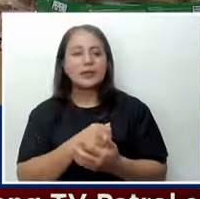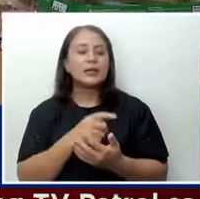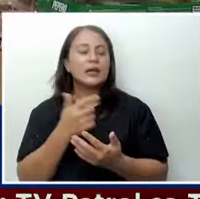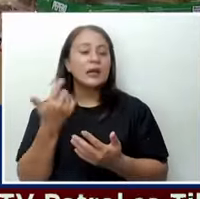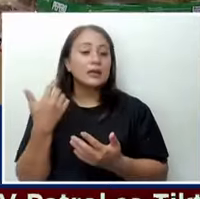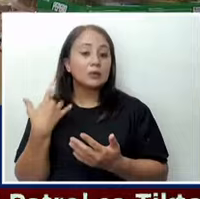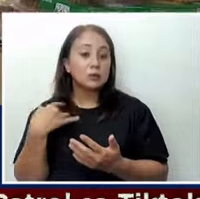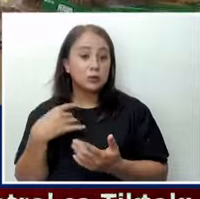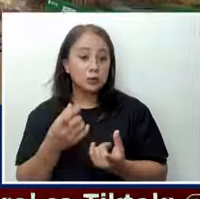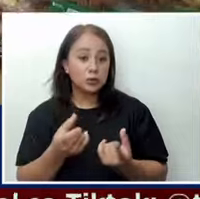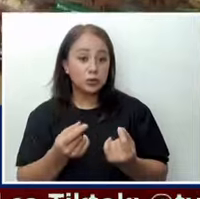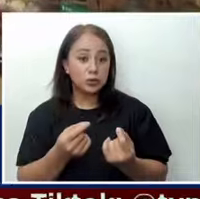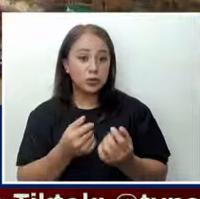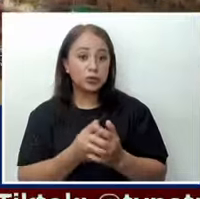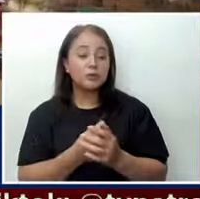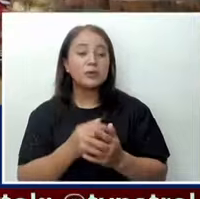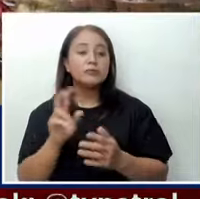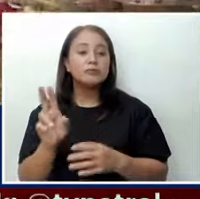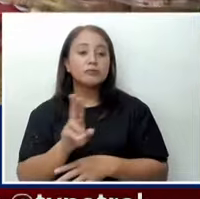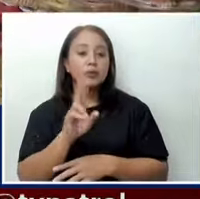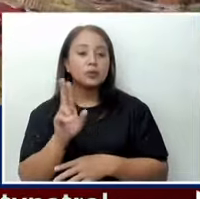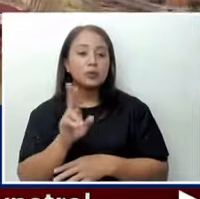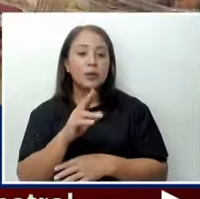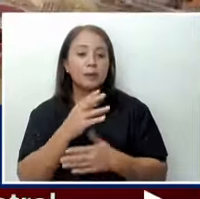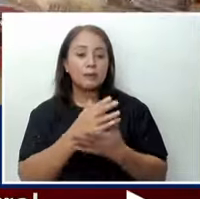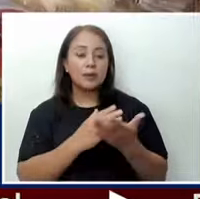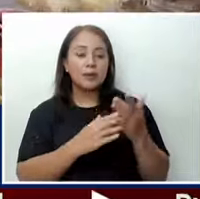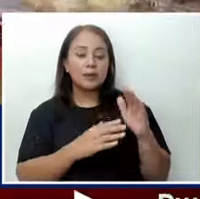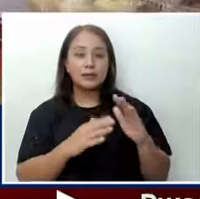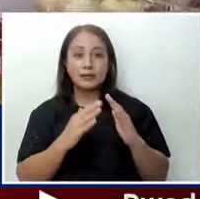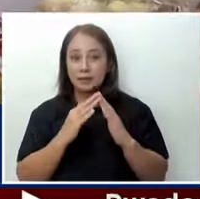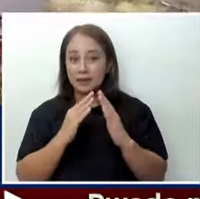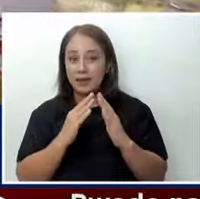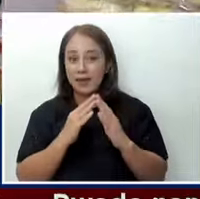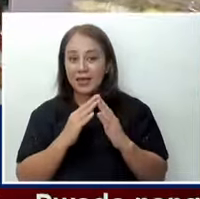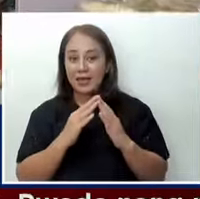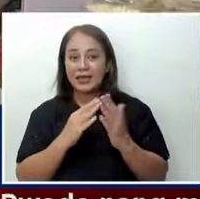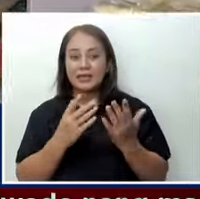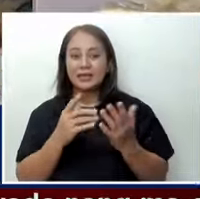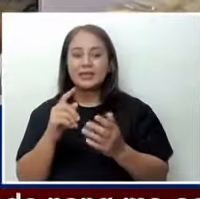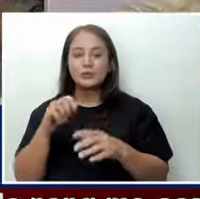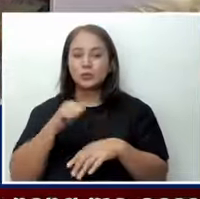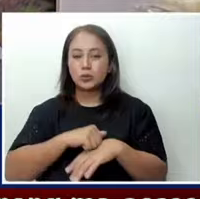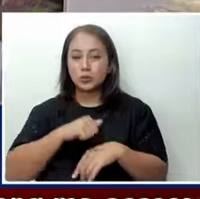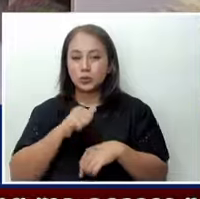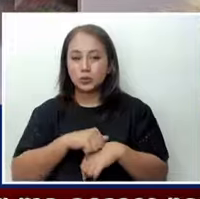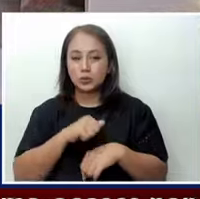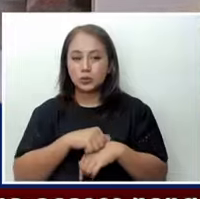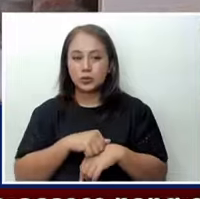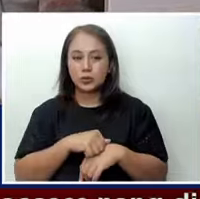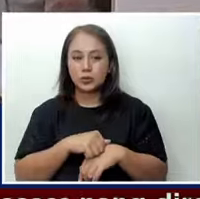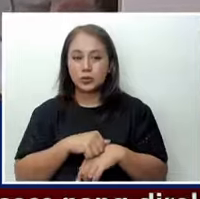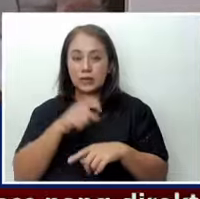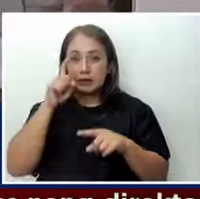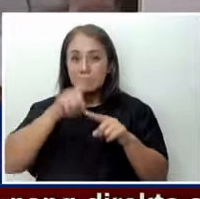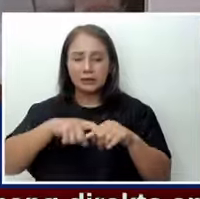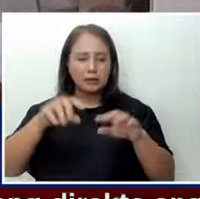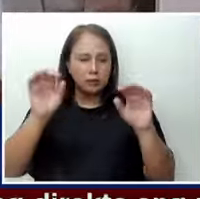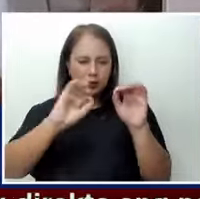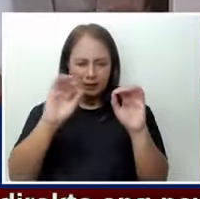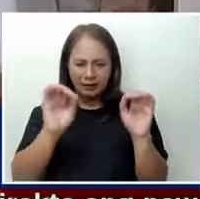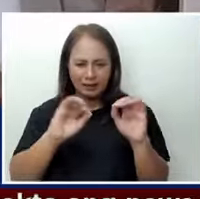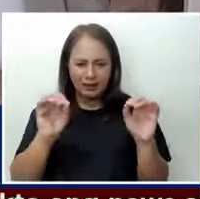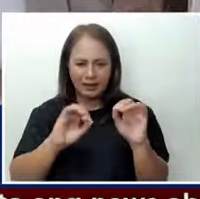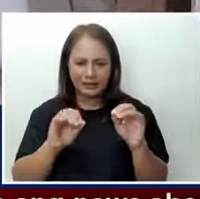ni Charlene ay ang paggamit ng isang bahagi ng kanyang bahay bilang tindahan. Walang renta, kaya menos